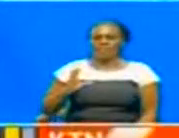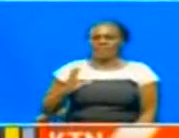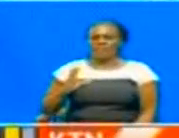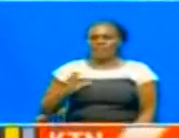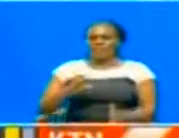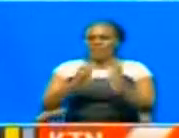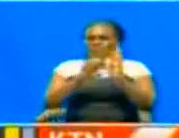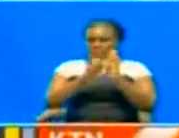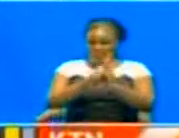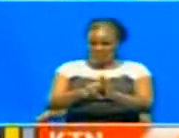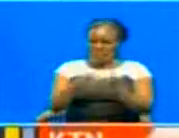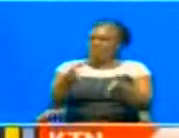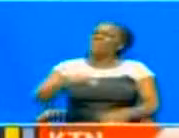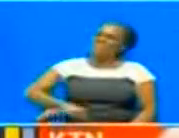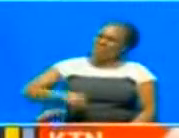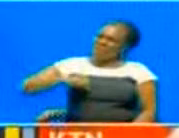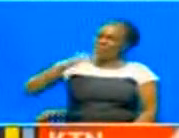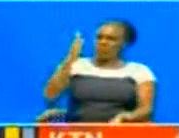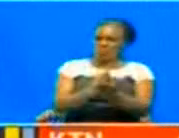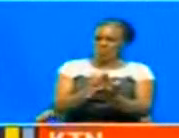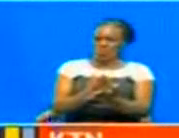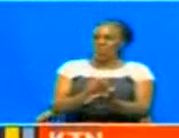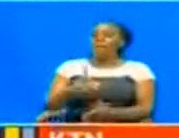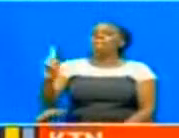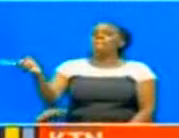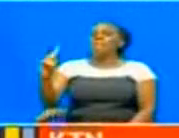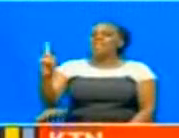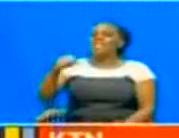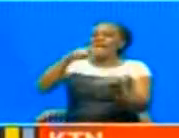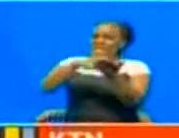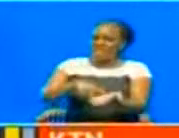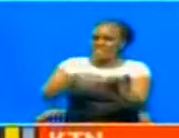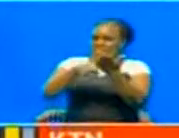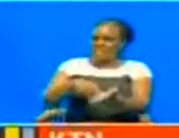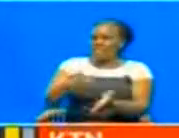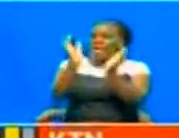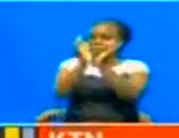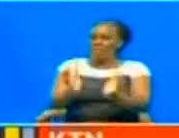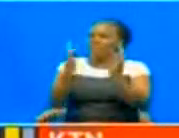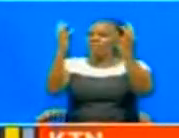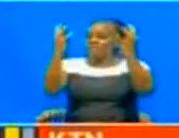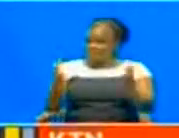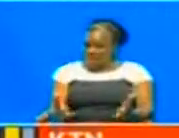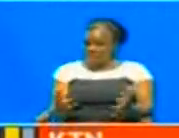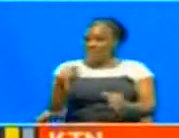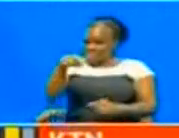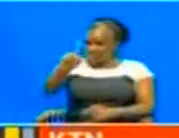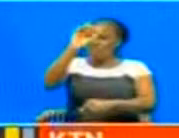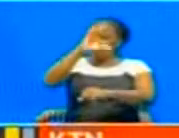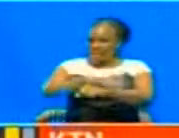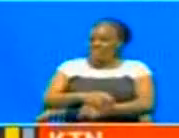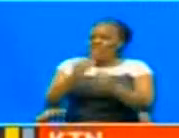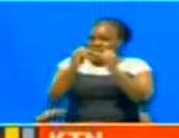Follow and they survive. Aidha, Kaimenyi amesisitiza upya kuwa adhabu kali inawangoja wale